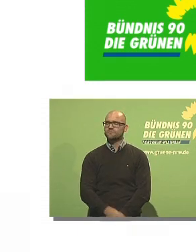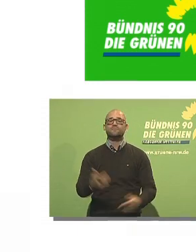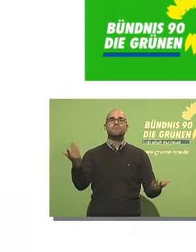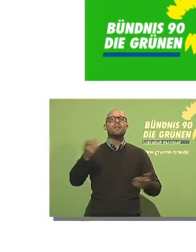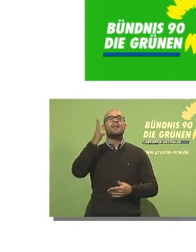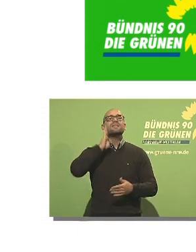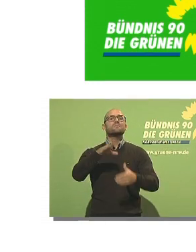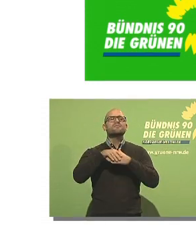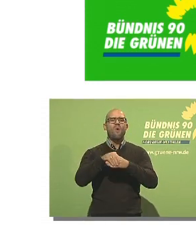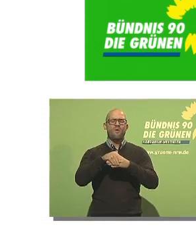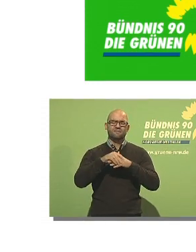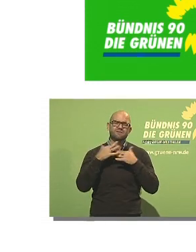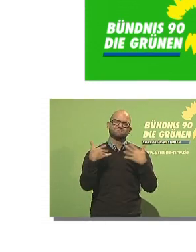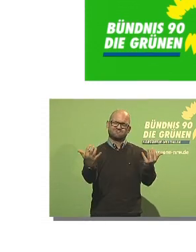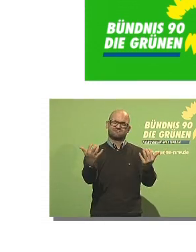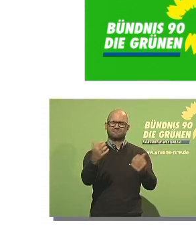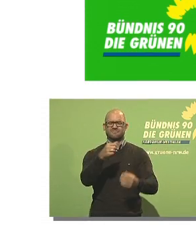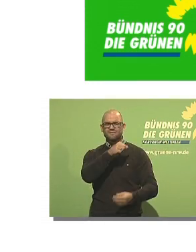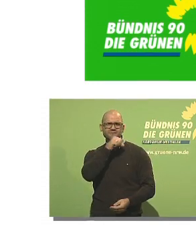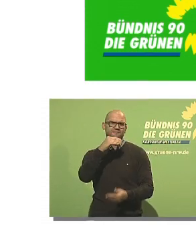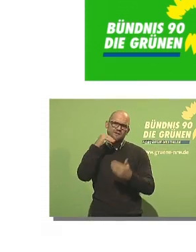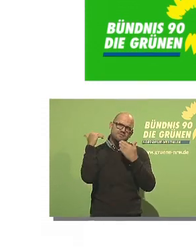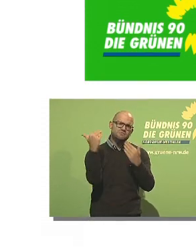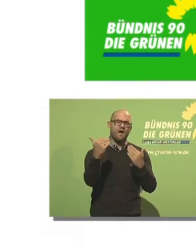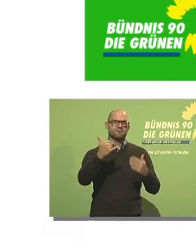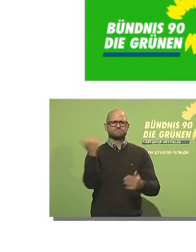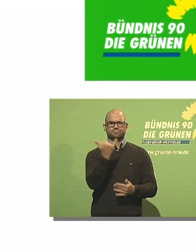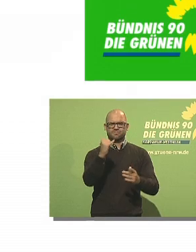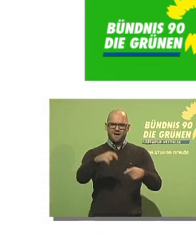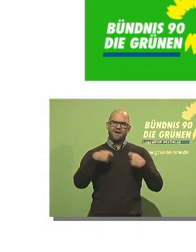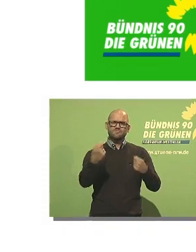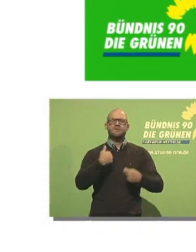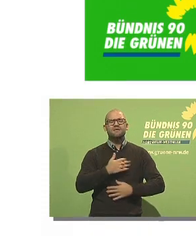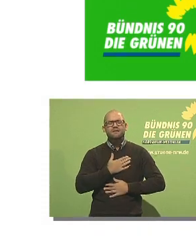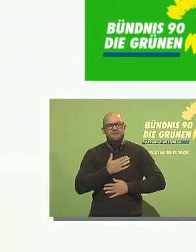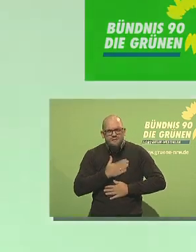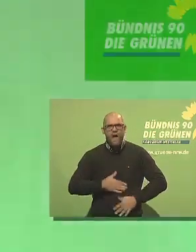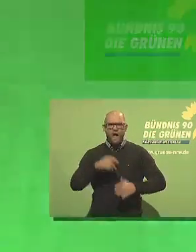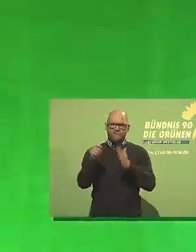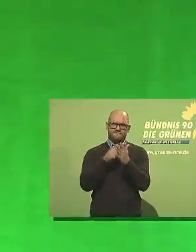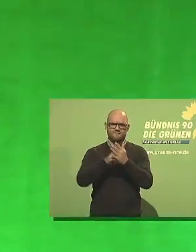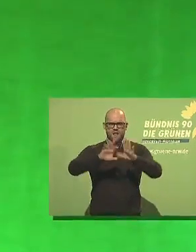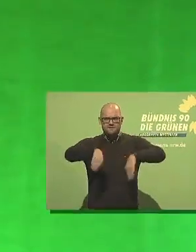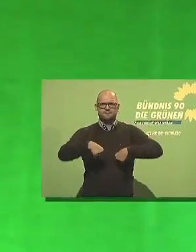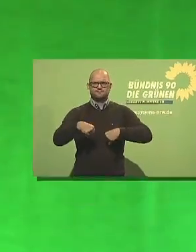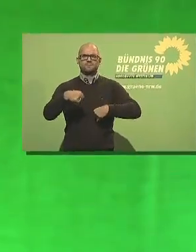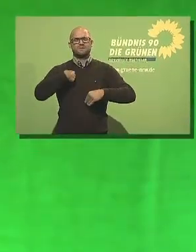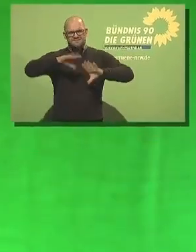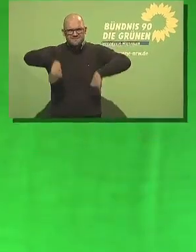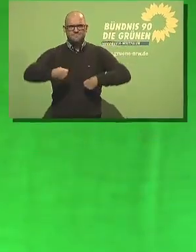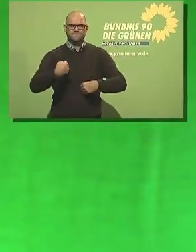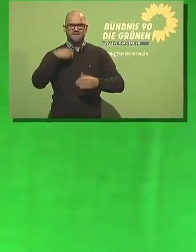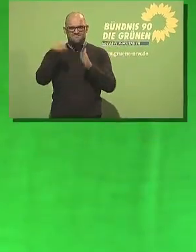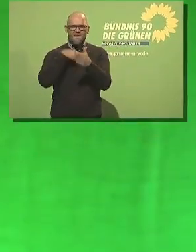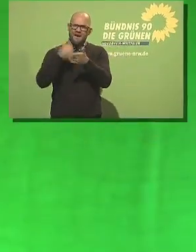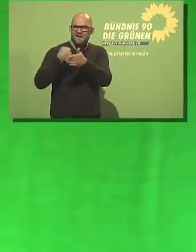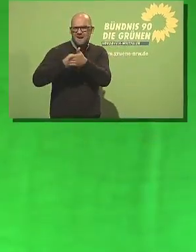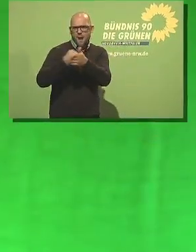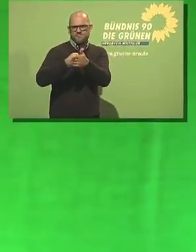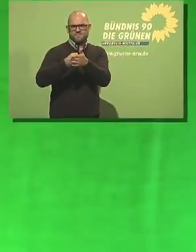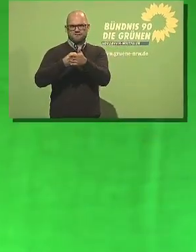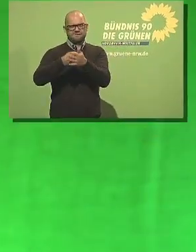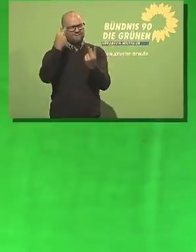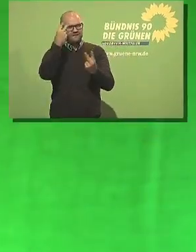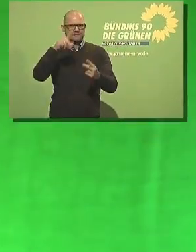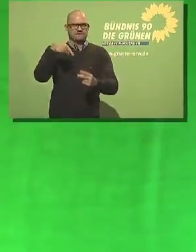Freunde und Freunde, vielen Dank für dieses tolle Ergebnis. Ich nehme die Wahl gerne an und mache gerne mit euch Wahlkampf für ein sehr gutes grünes Ergebnis, auch hier in